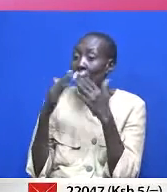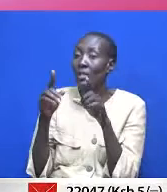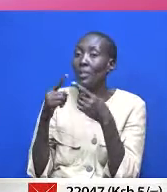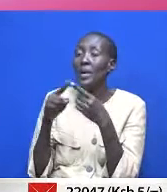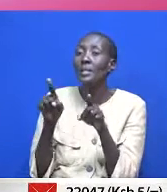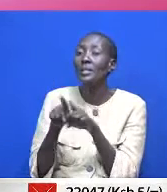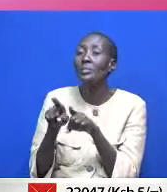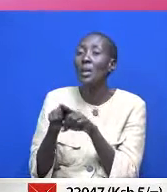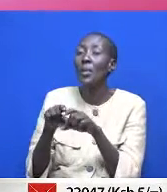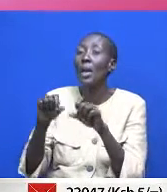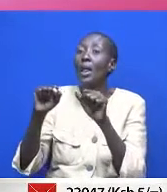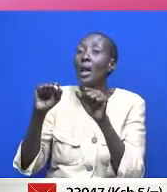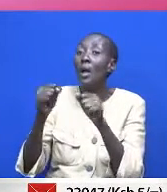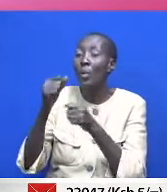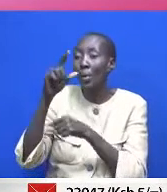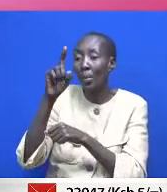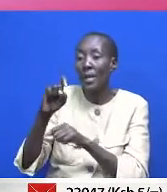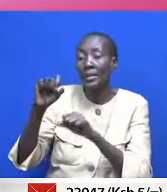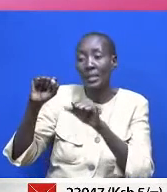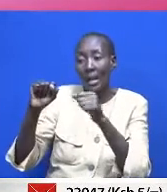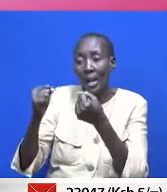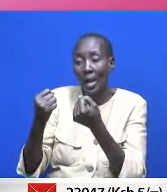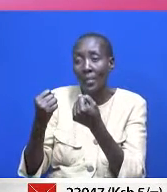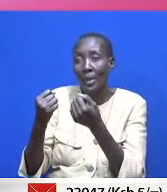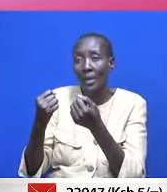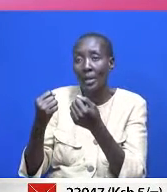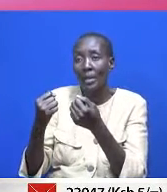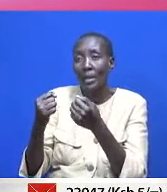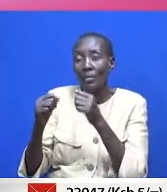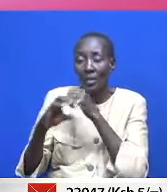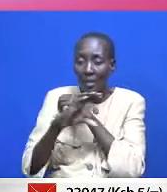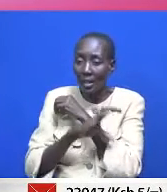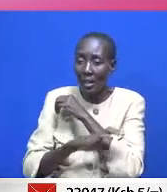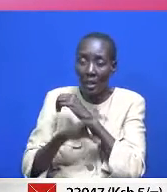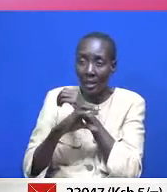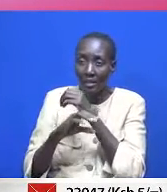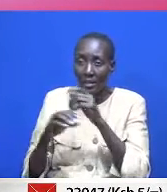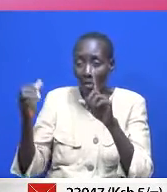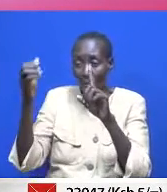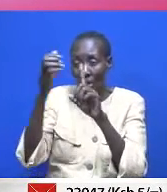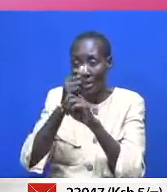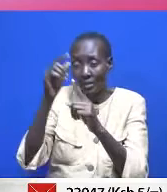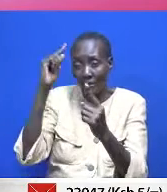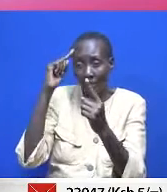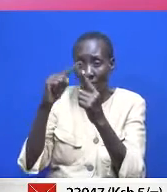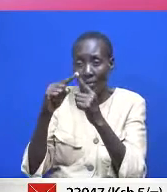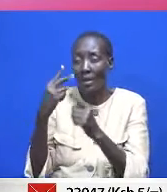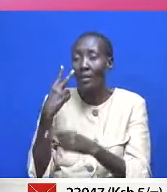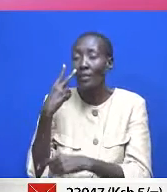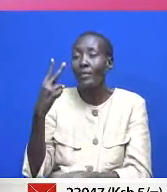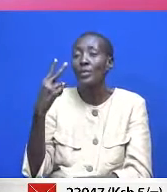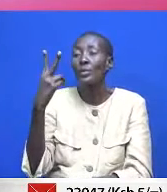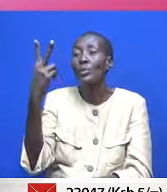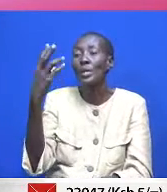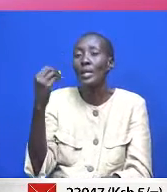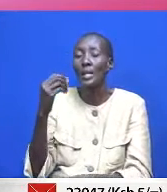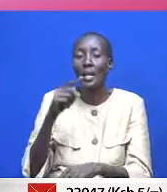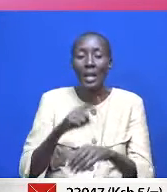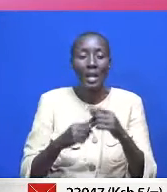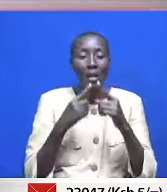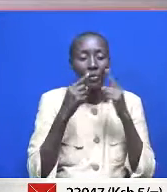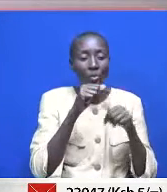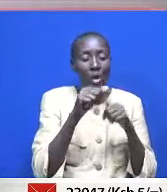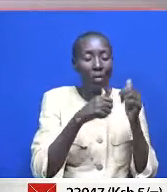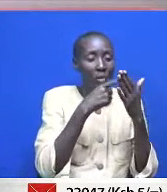inahitajika kufanyika ili tuwe nchi ambayo inaelekea katika hiyo lengo za Vision 2030. Tukizungumzia swala la kodi, umelizungumzia sana.